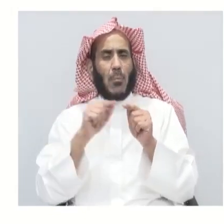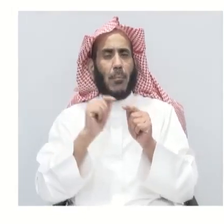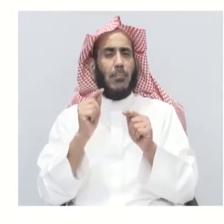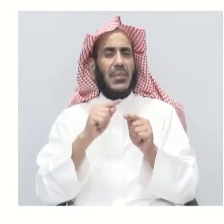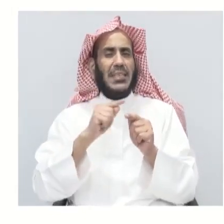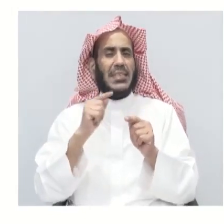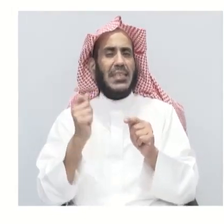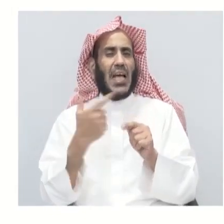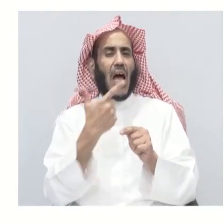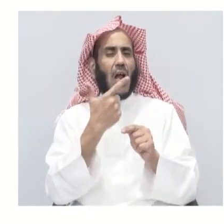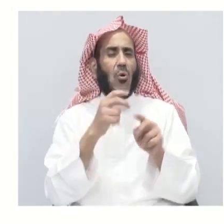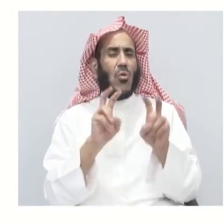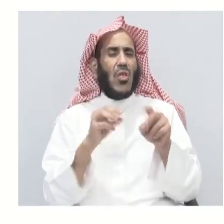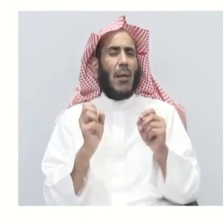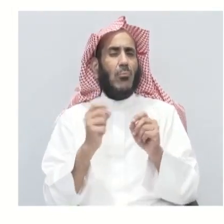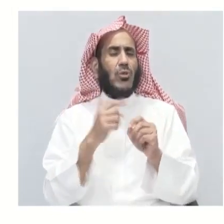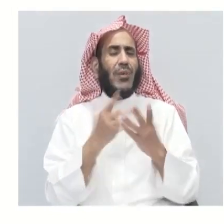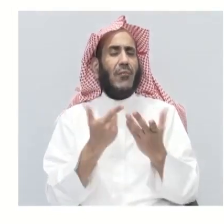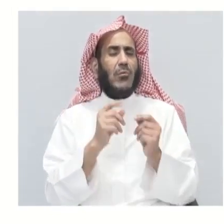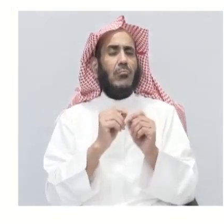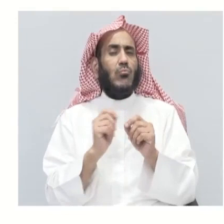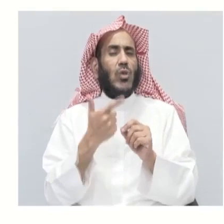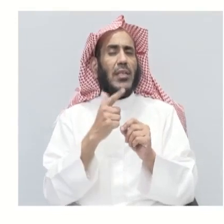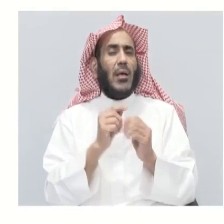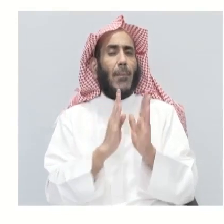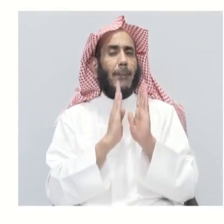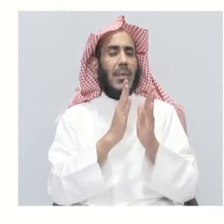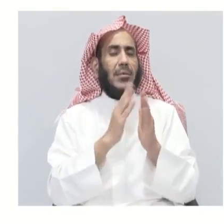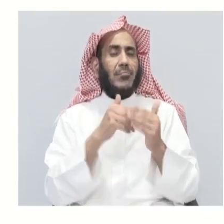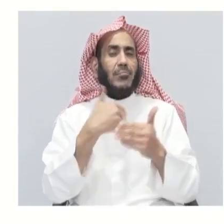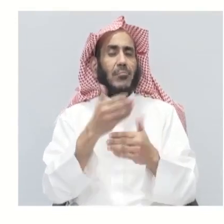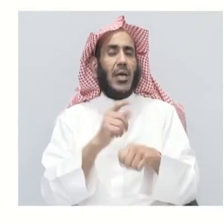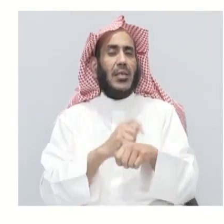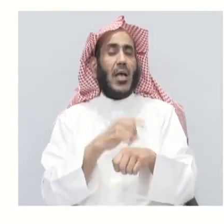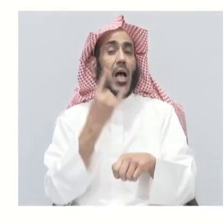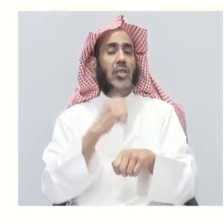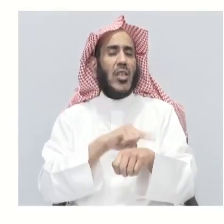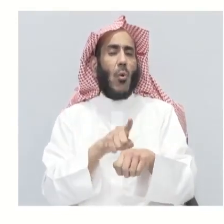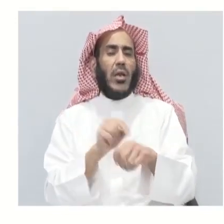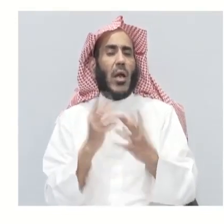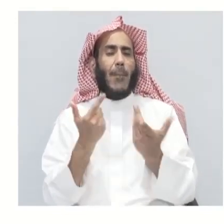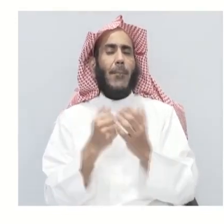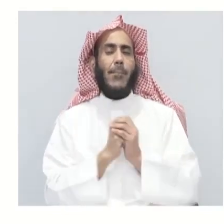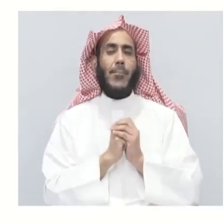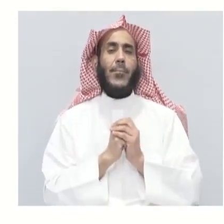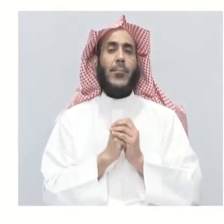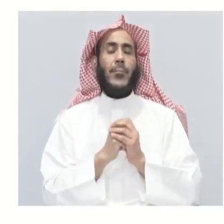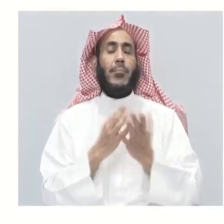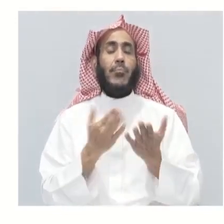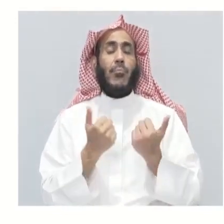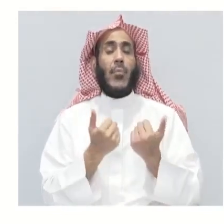ثابت فكم تكون سرعتها المتجهه بعد 10 ثواني طبعا